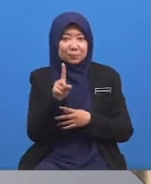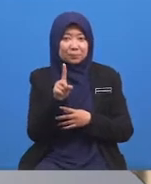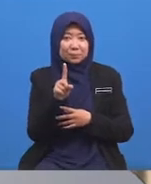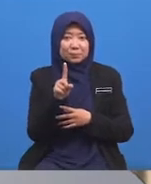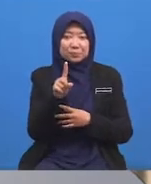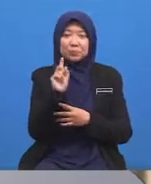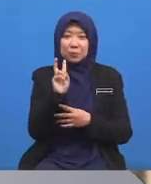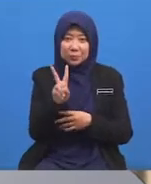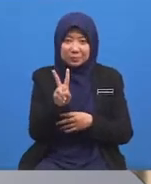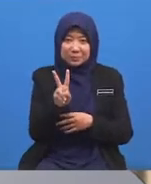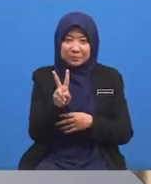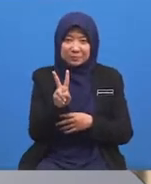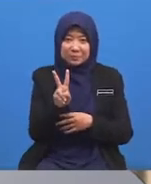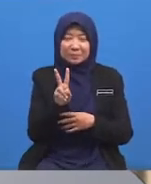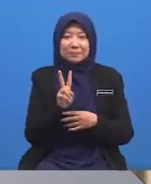dua,